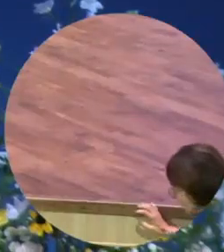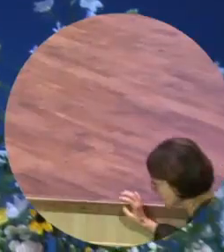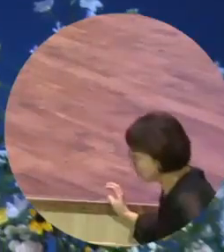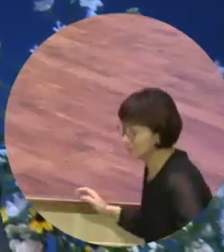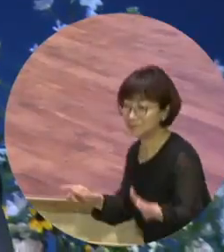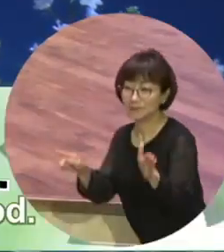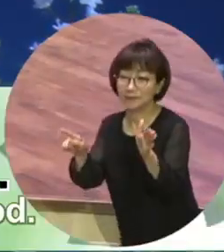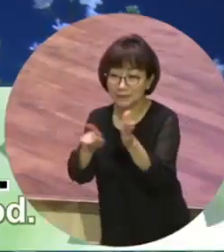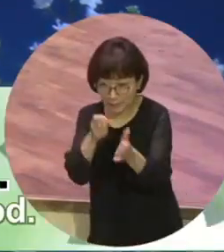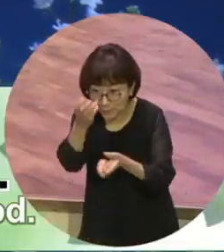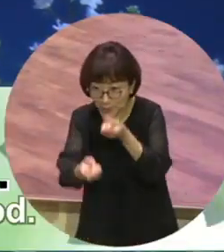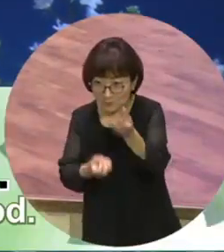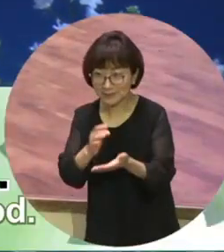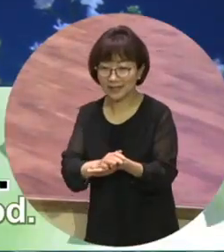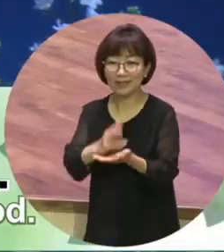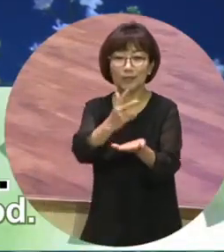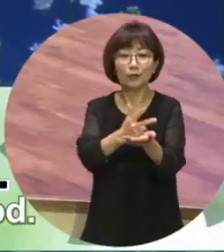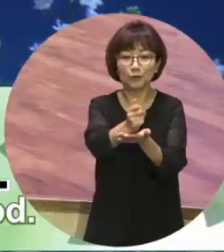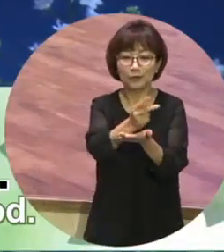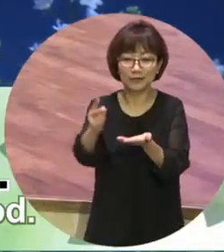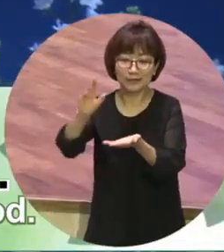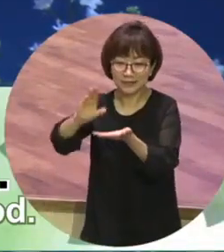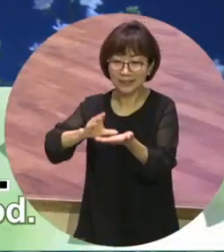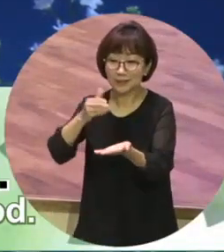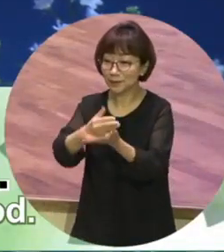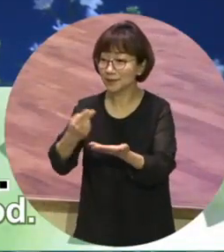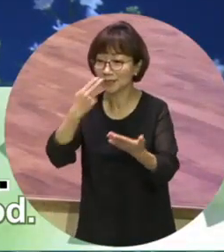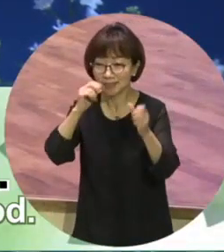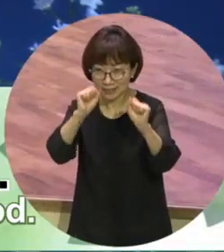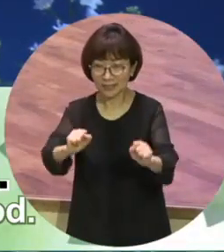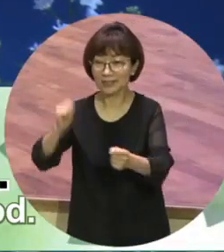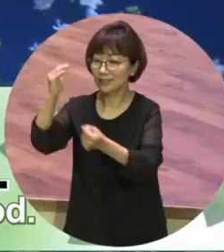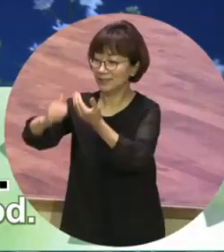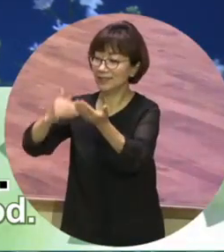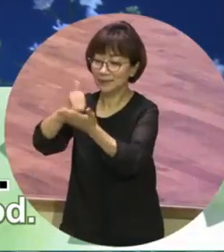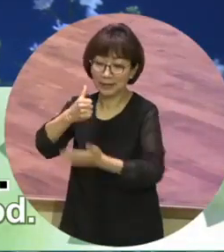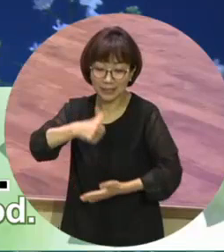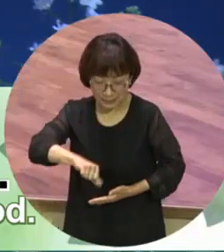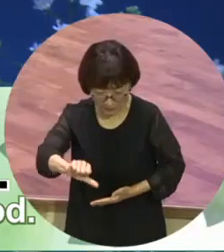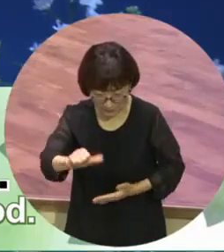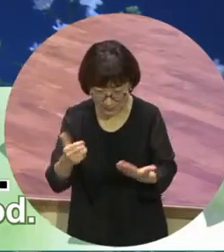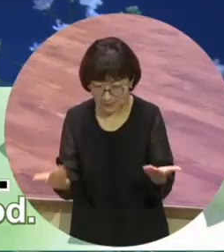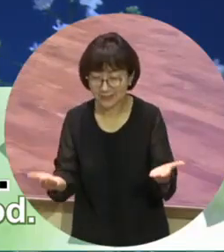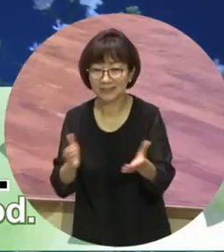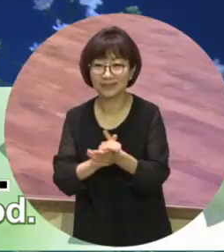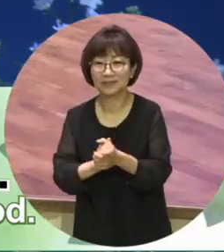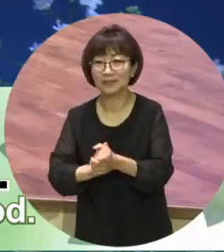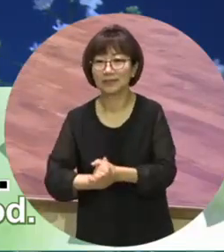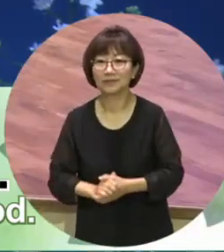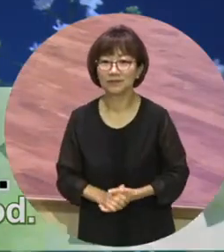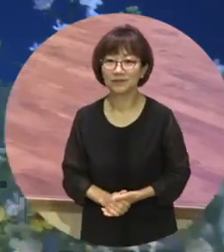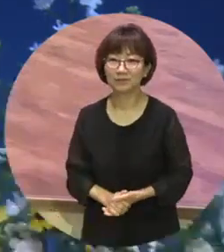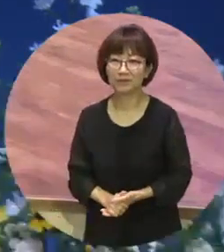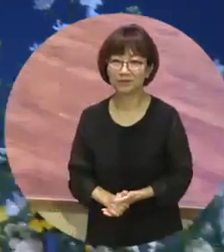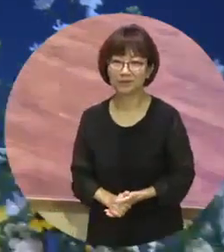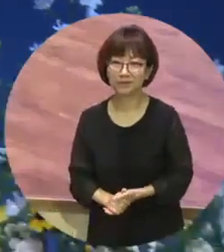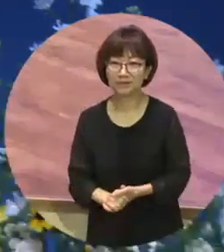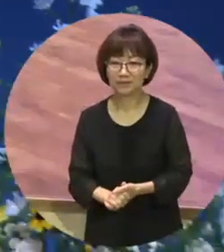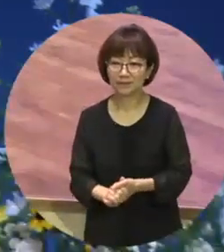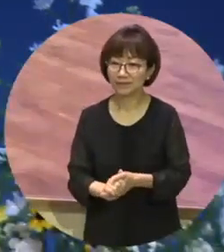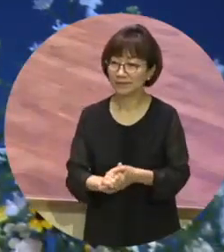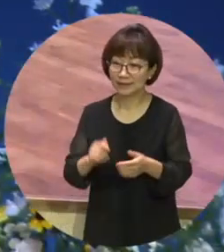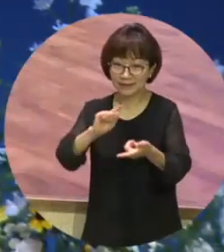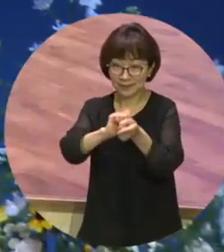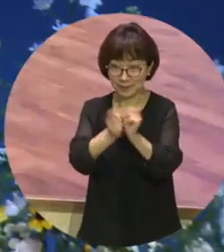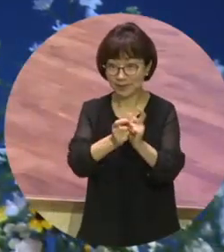신앙 고백합니다. 주는 그리스도시오 살아계신 하나님의 아들이십니다. 아멘. 우리 해외 성도를